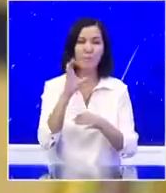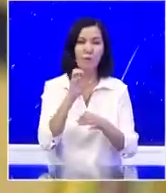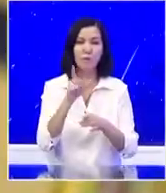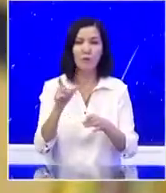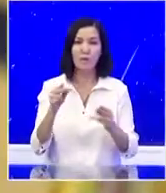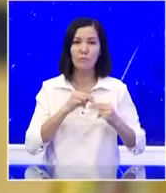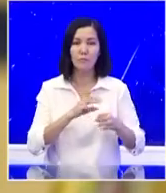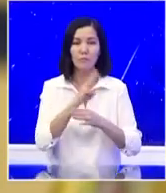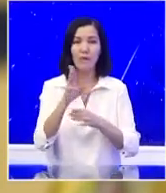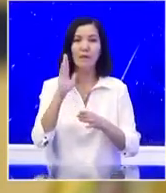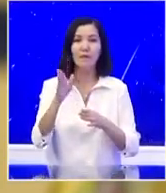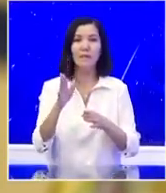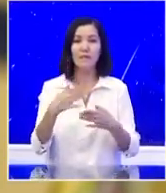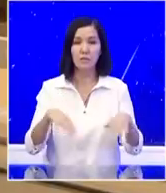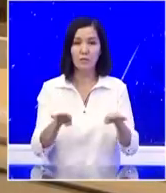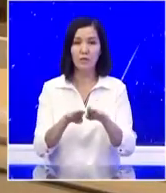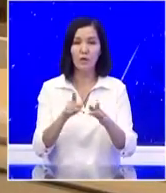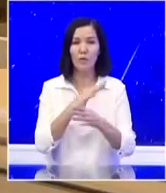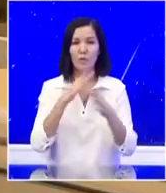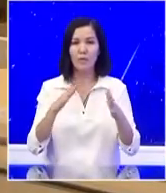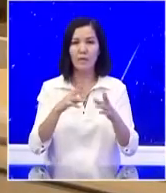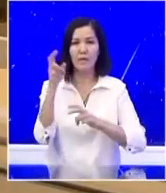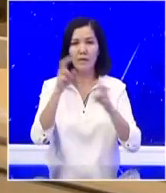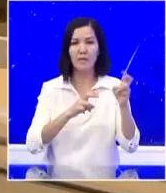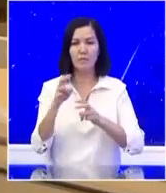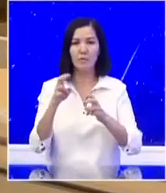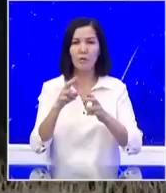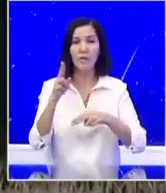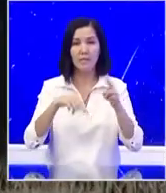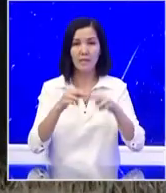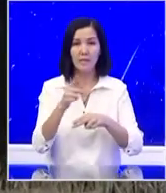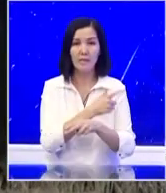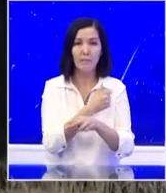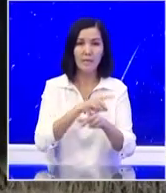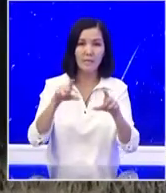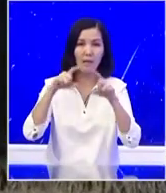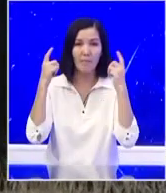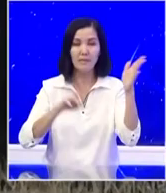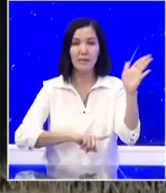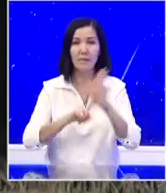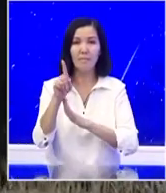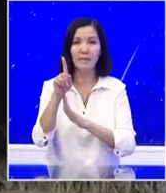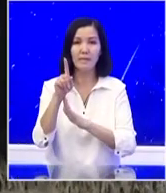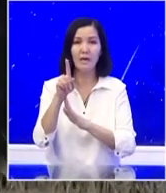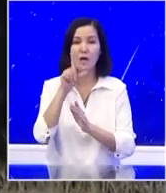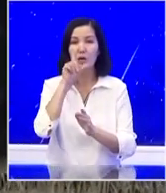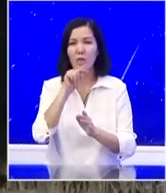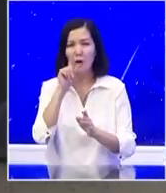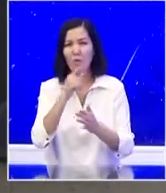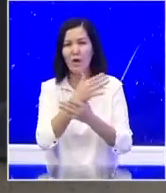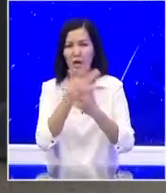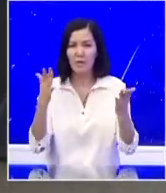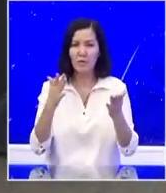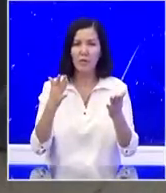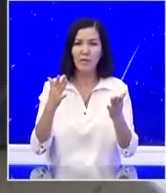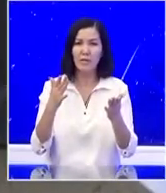қамтып отыр. Келешекте де табысында көптеген кәсіпорын зауыт салынады. Медициналық маскадан бастап, тауық еті, жартылай фабрикаттар сынды